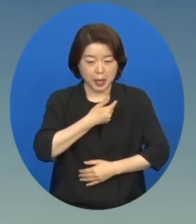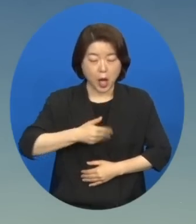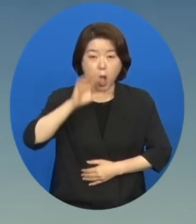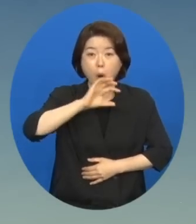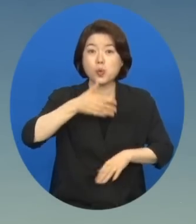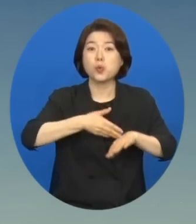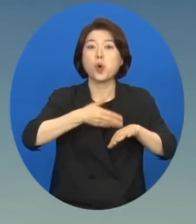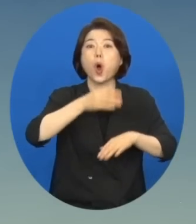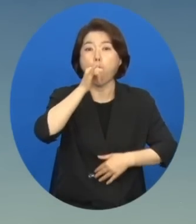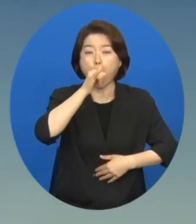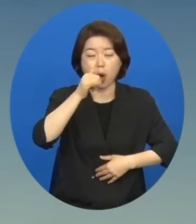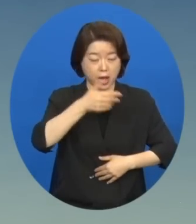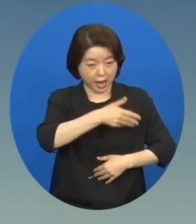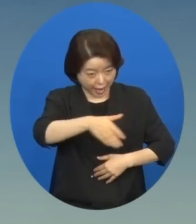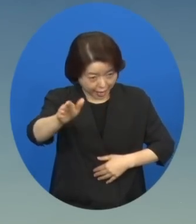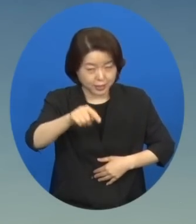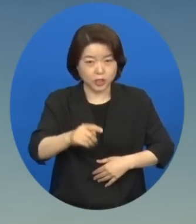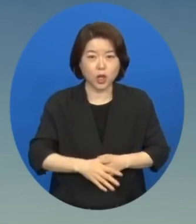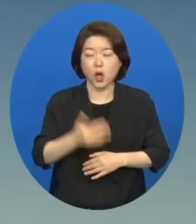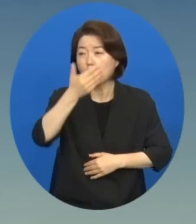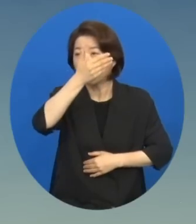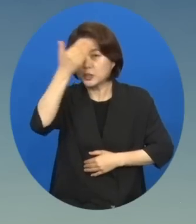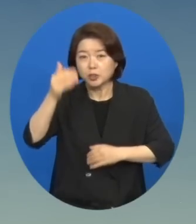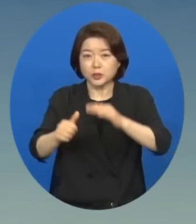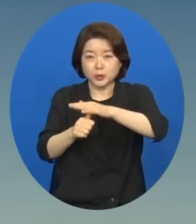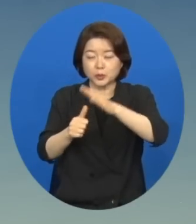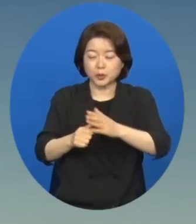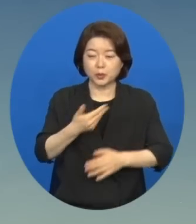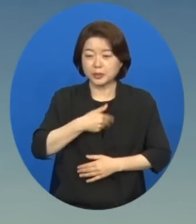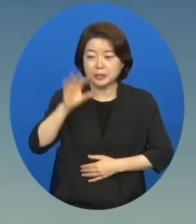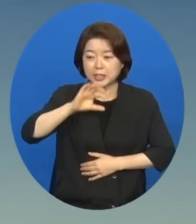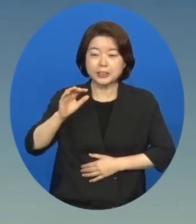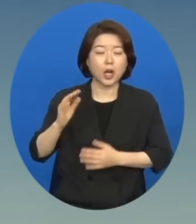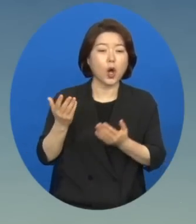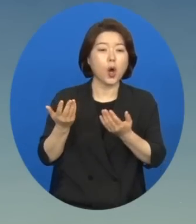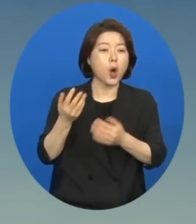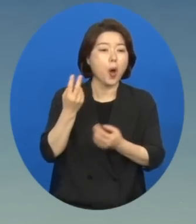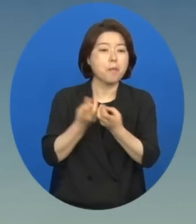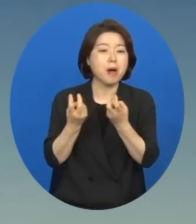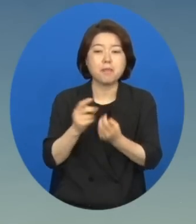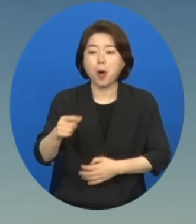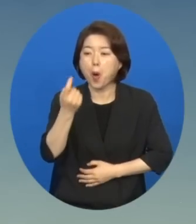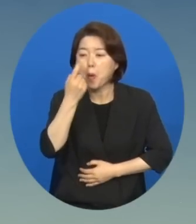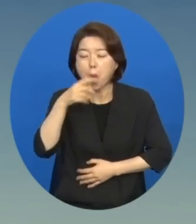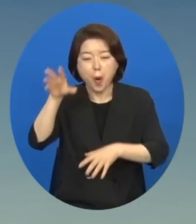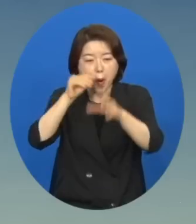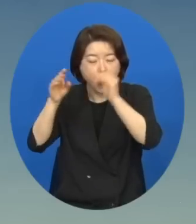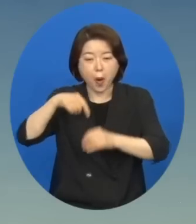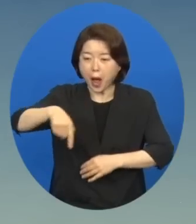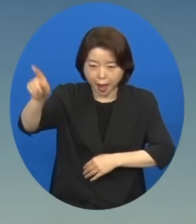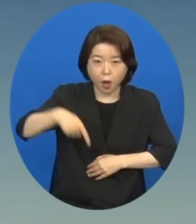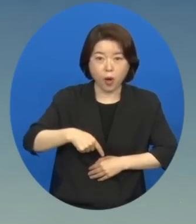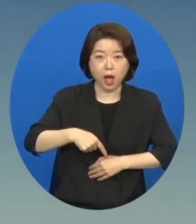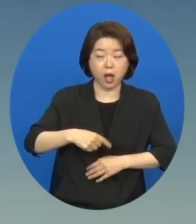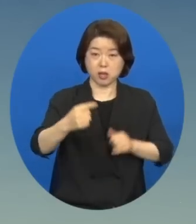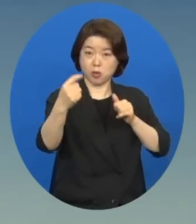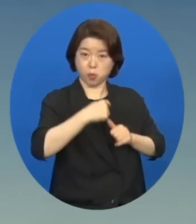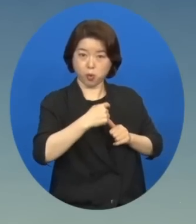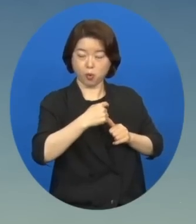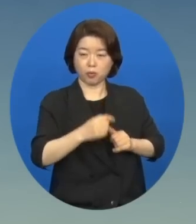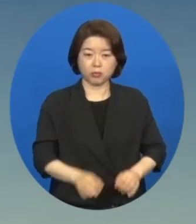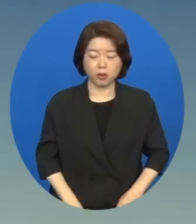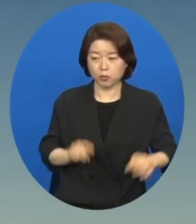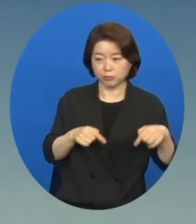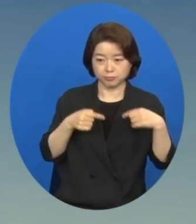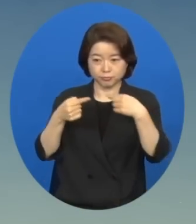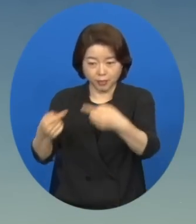있는데 가서 청소년들 제자훈련 어떻게 하는지 한번 좀 보고 오면 좋겠다 하셔서 세미나에